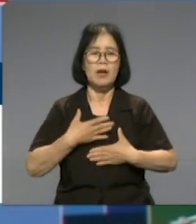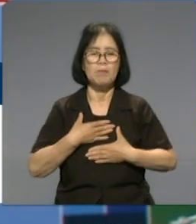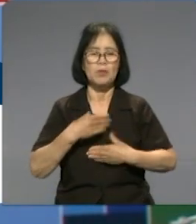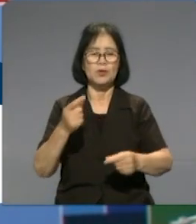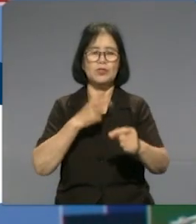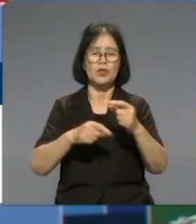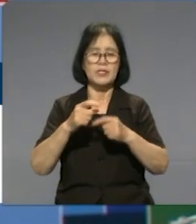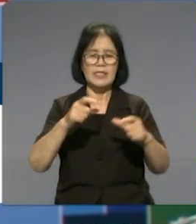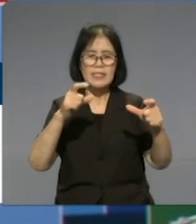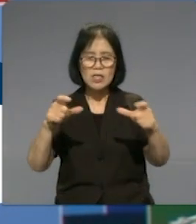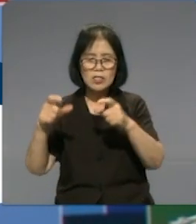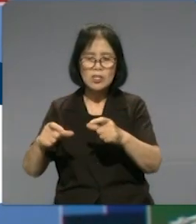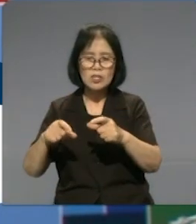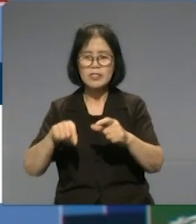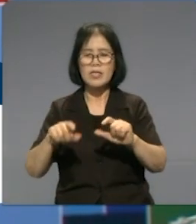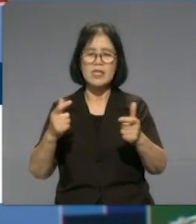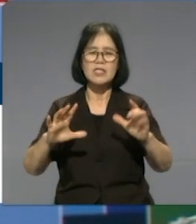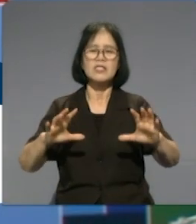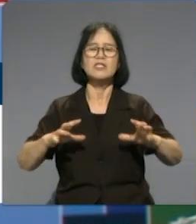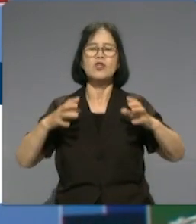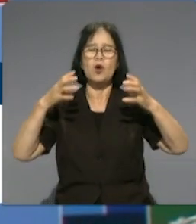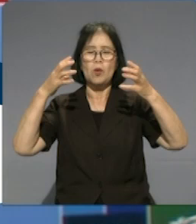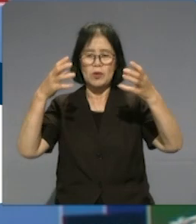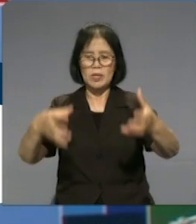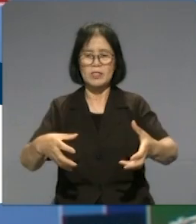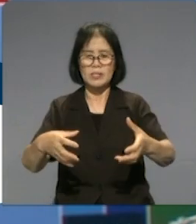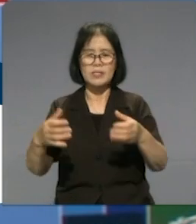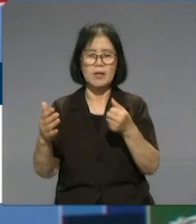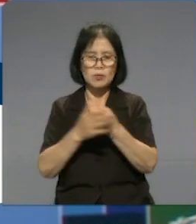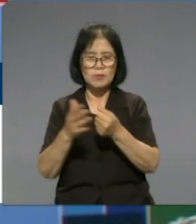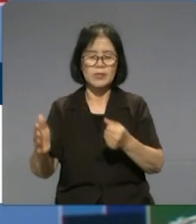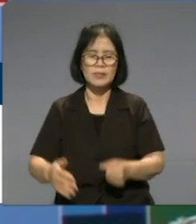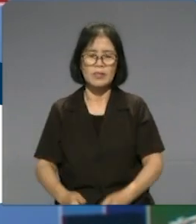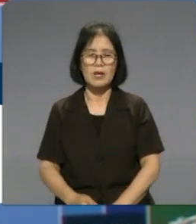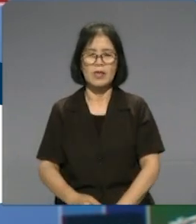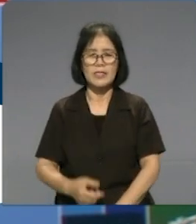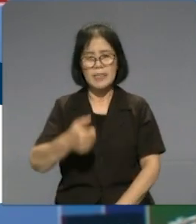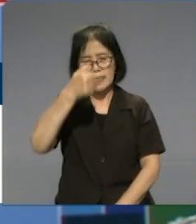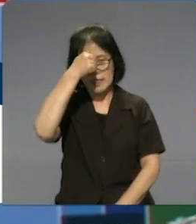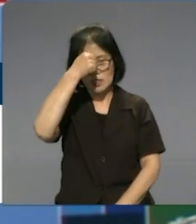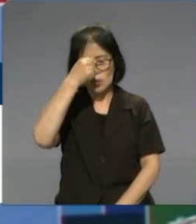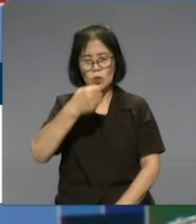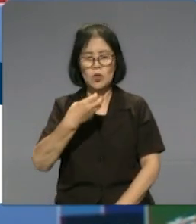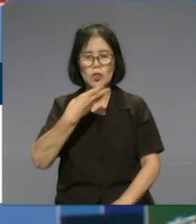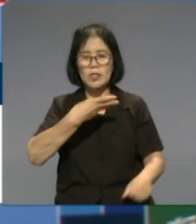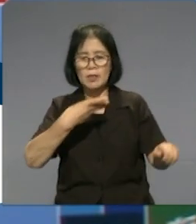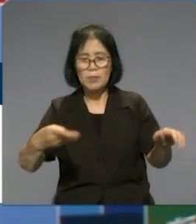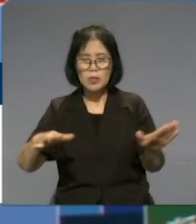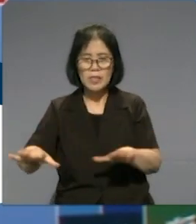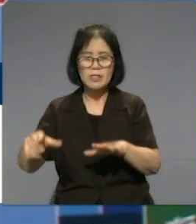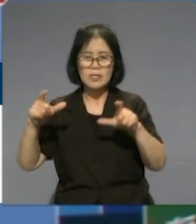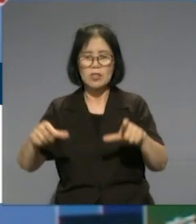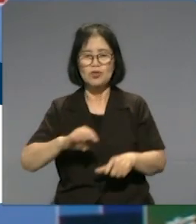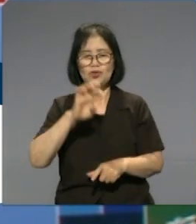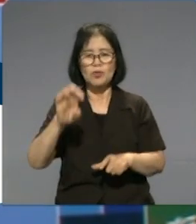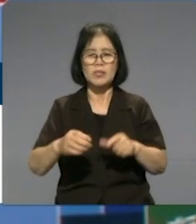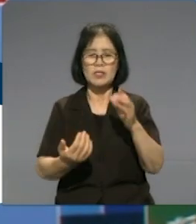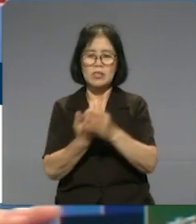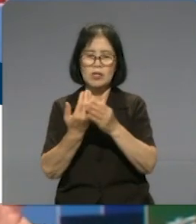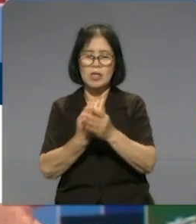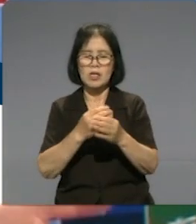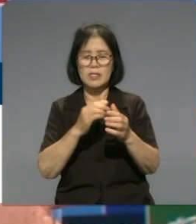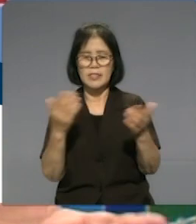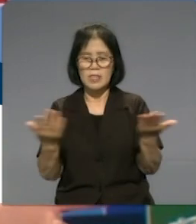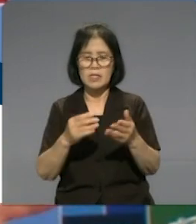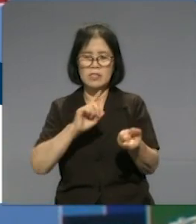is global. What happens in the Indo-Pacific matters for Europe, and what happens in Europe